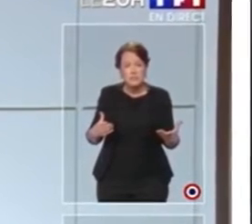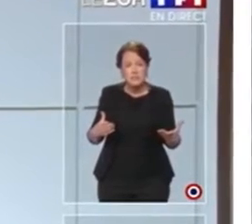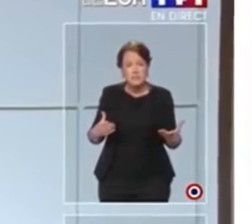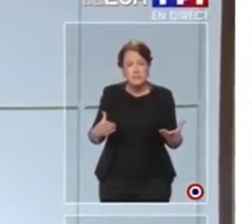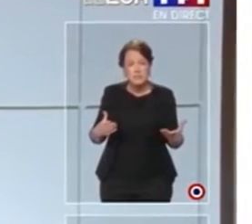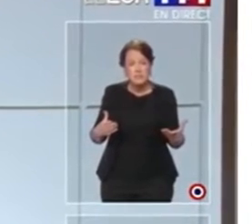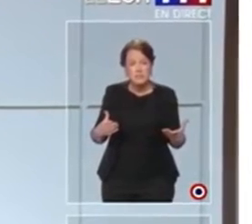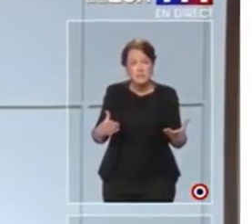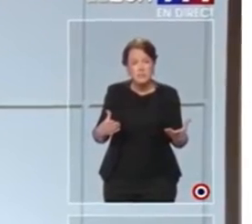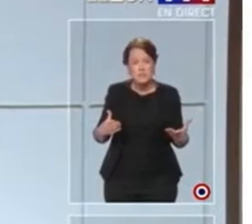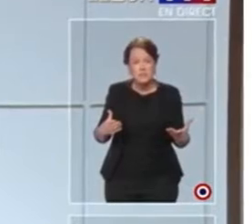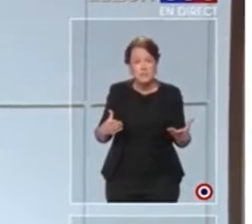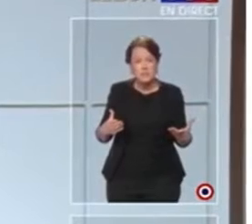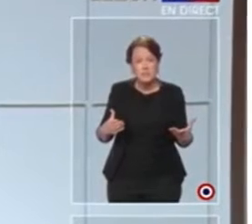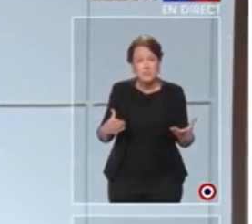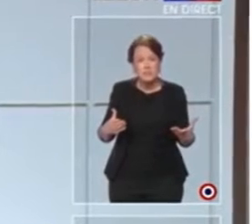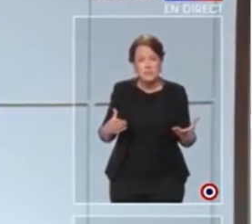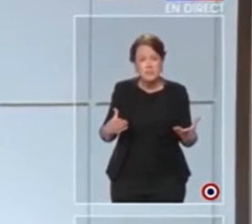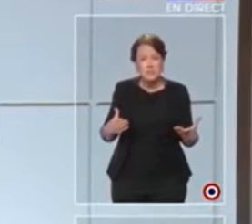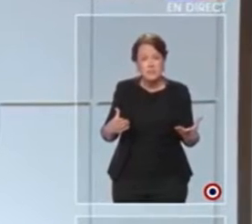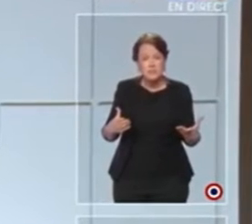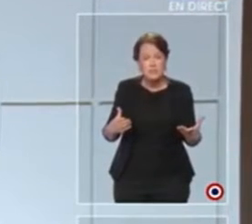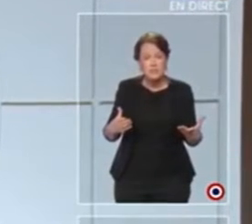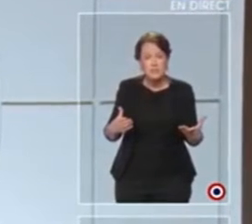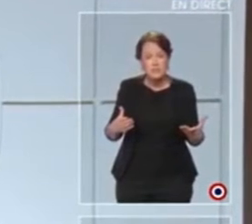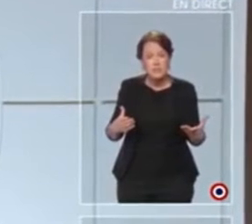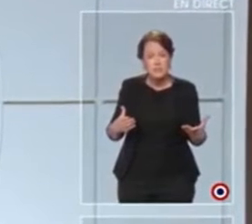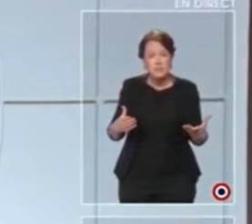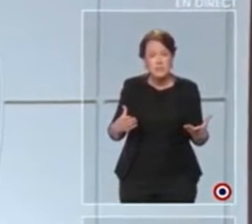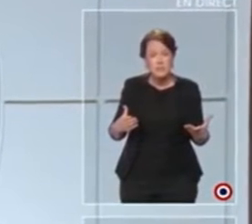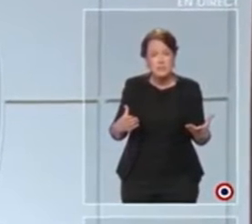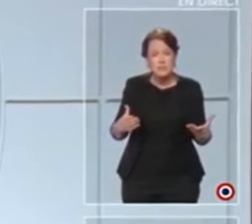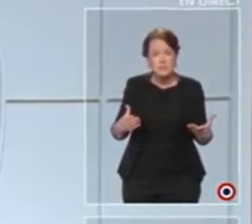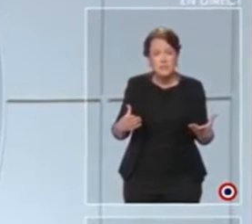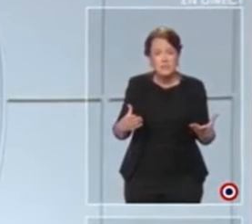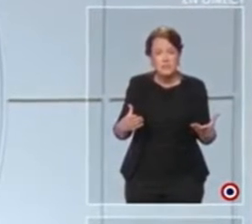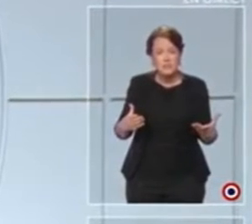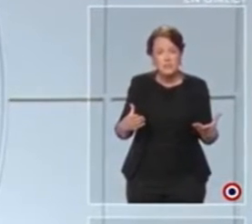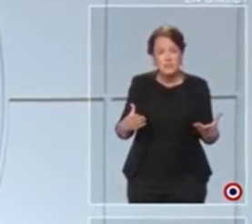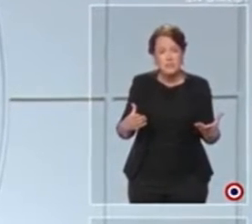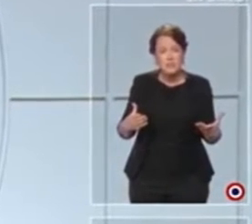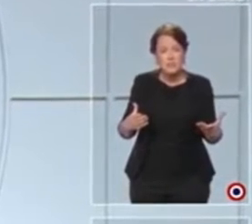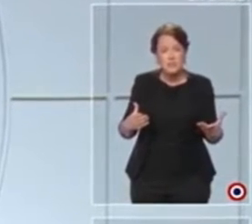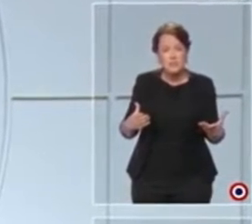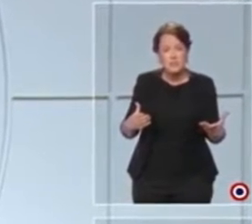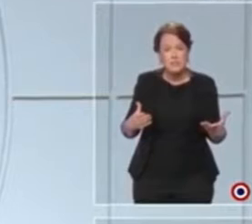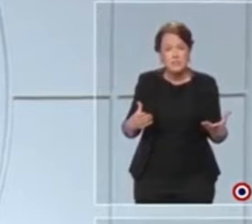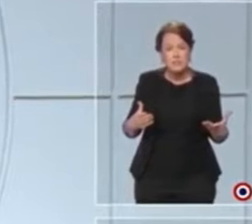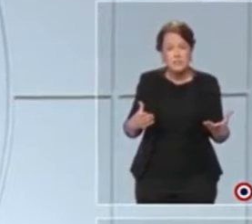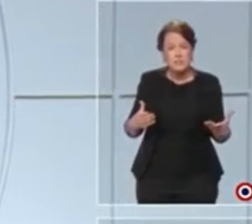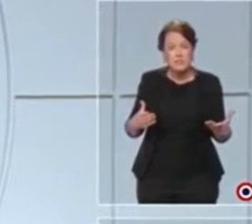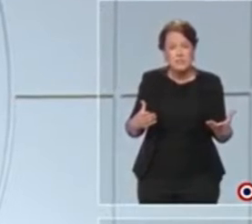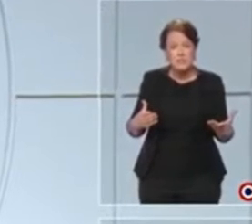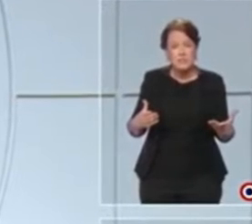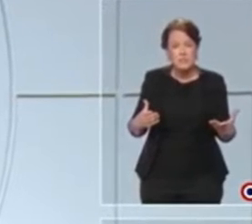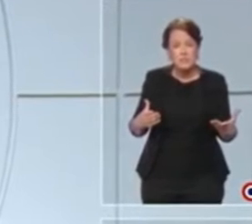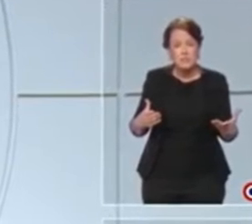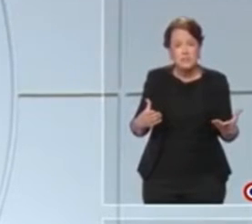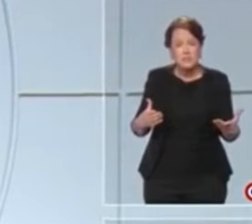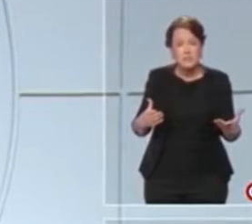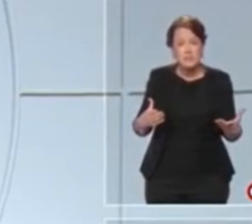Couvre-feu à 21h dès le samedi 17 octobre, l'Île-de-France, Grenoble, Lille, Lyon,